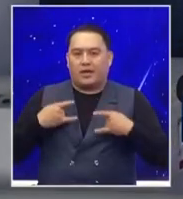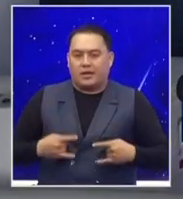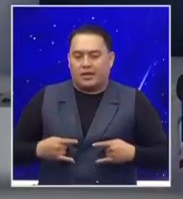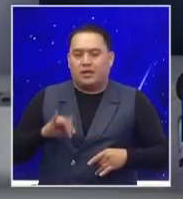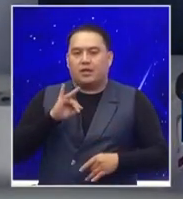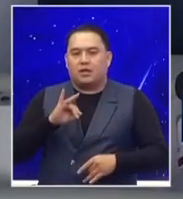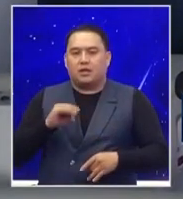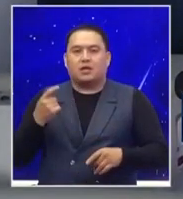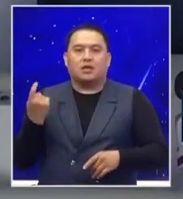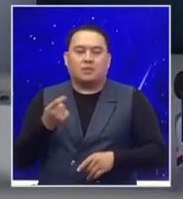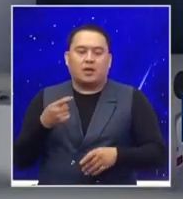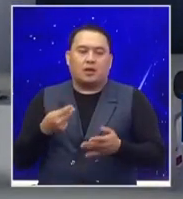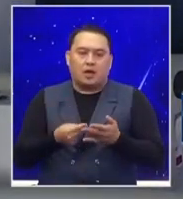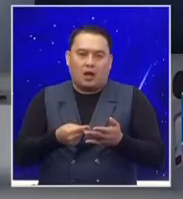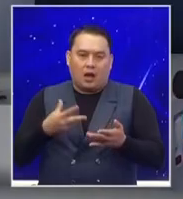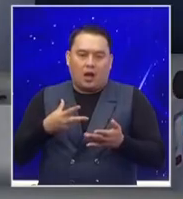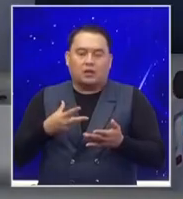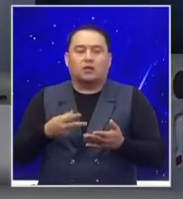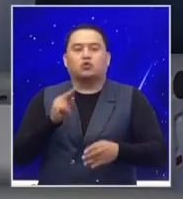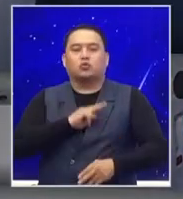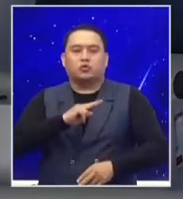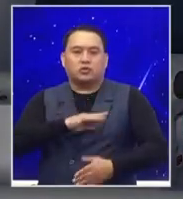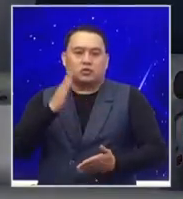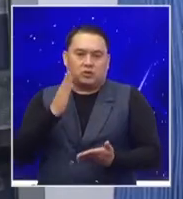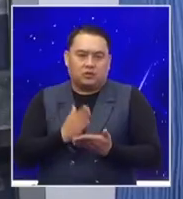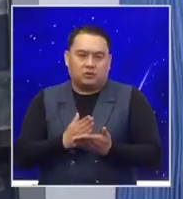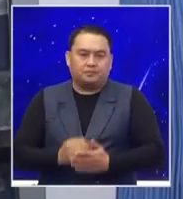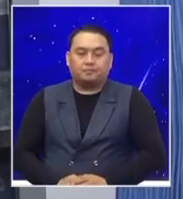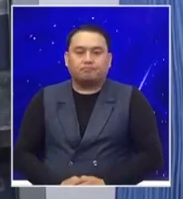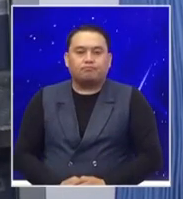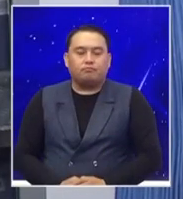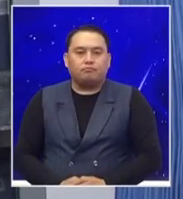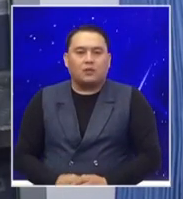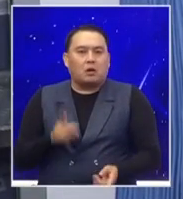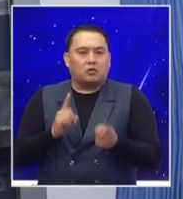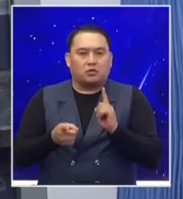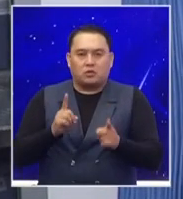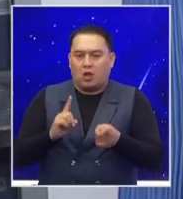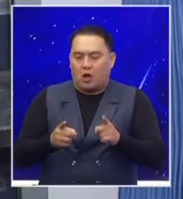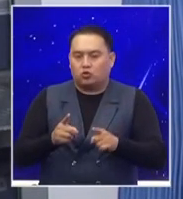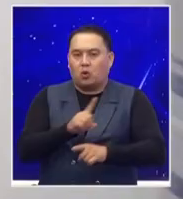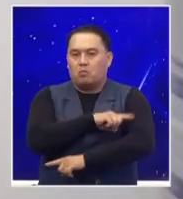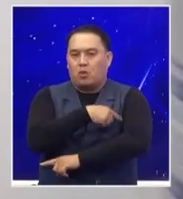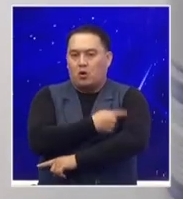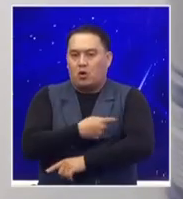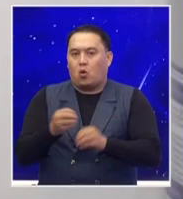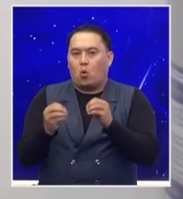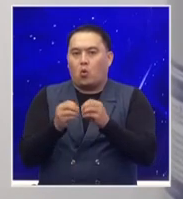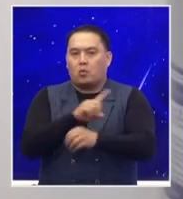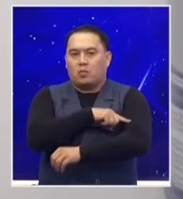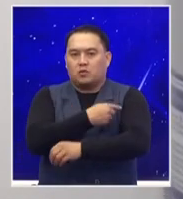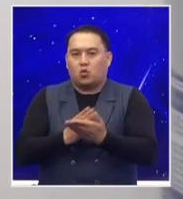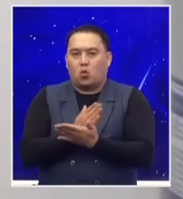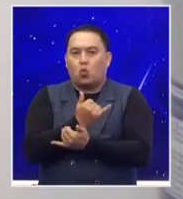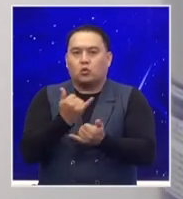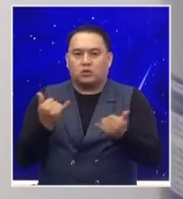және биохимиялық қан тапсыру бұрыштары жұмыс істейді. Кешен іші кәдімгі емхана. Мұнда келушіге 10 медициналық қызмет